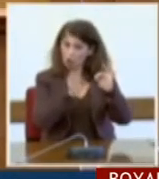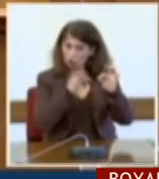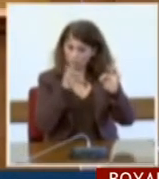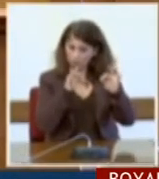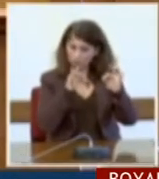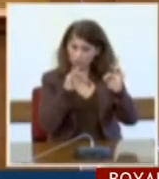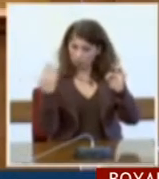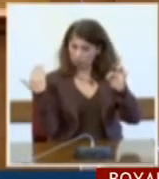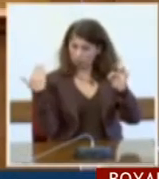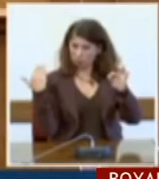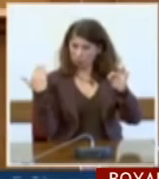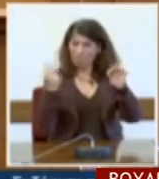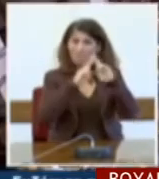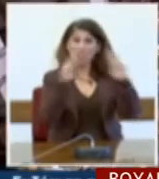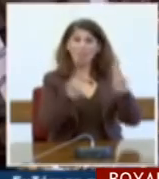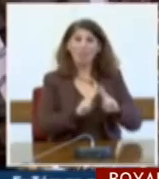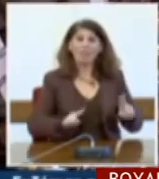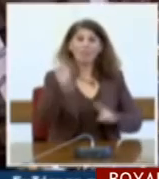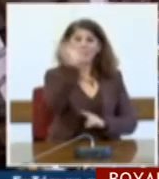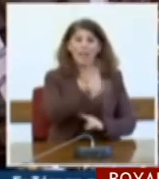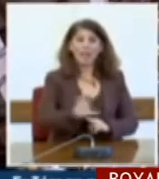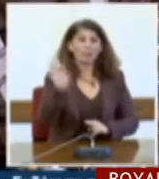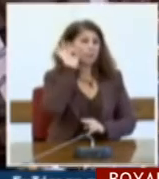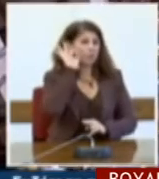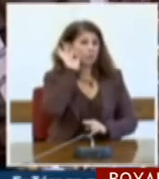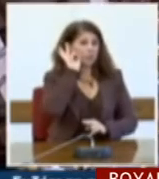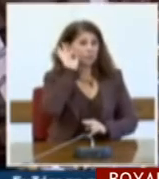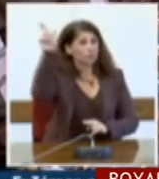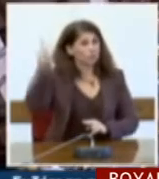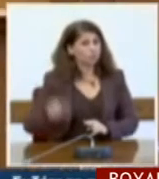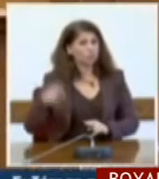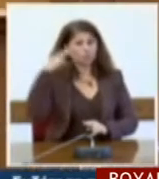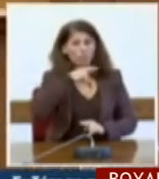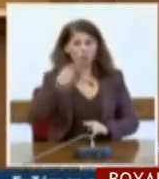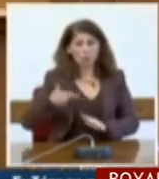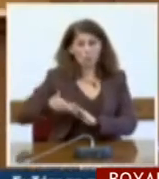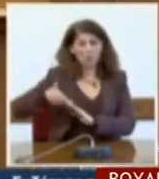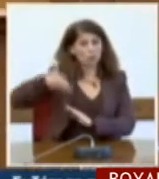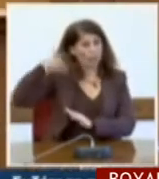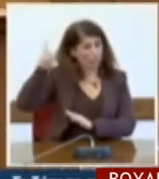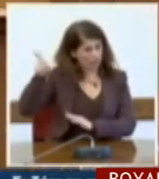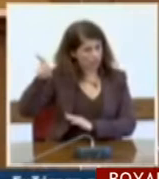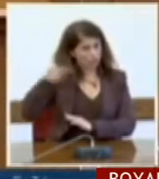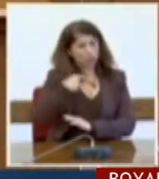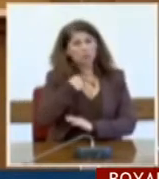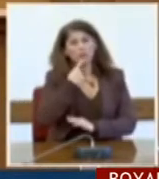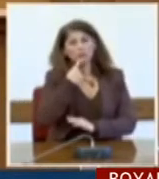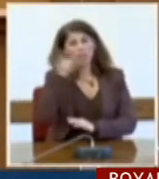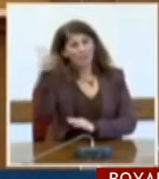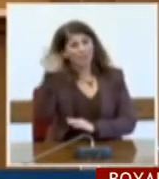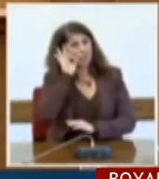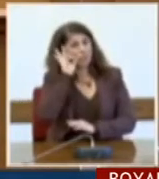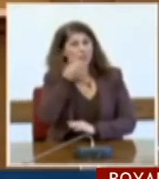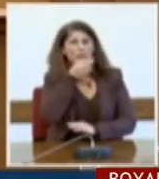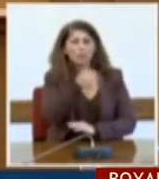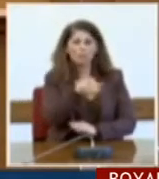στη Διεθνή Έκθεση Θεσσαλονίκης, ο κ. Μητσοτάκης πρωτοαναφέρθηκε στο ζήτημα της